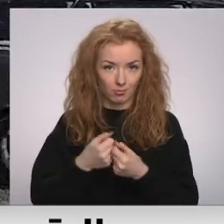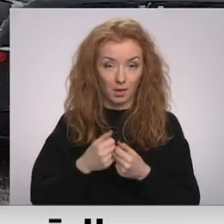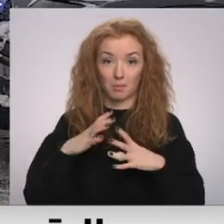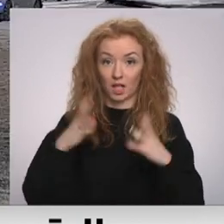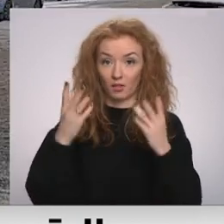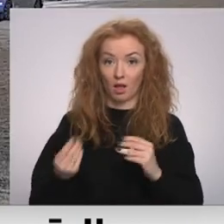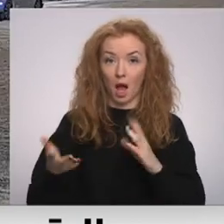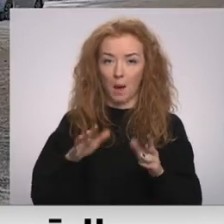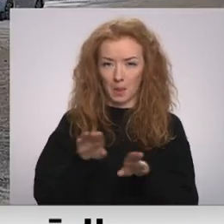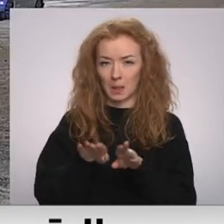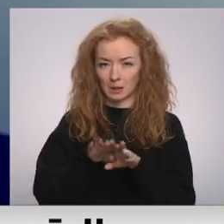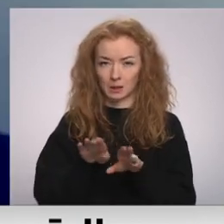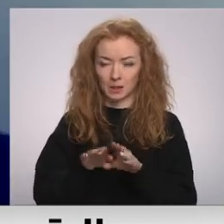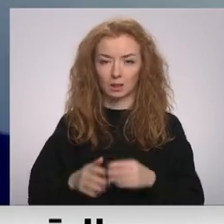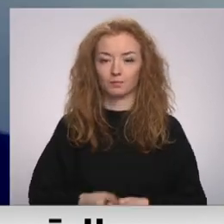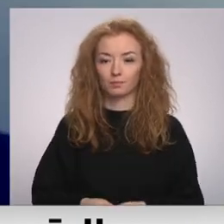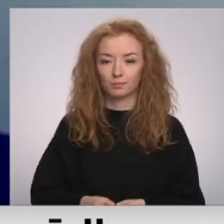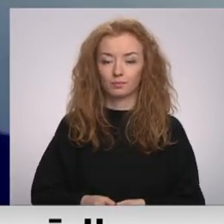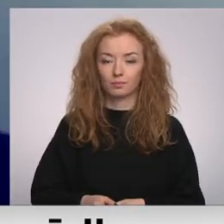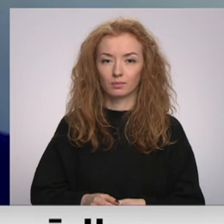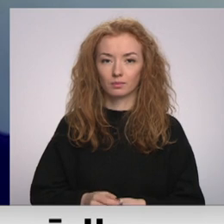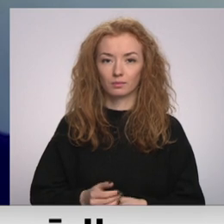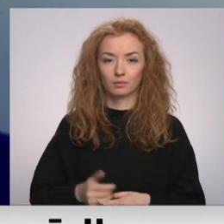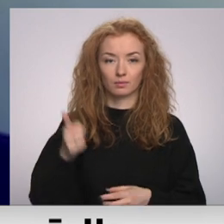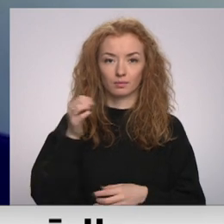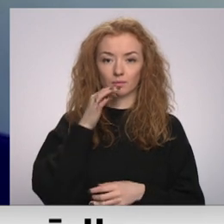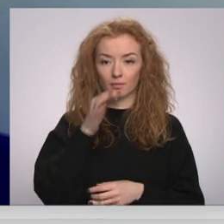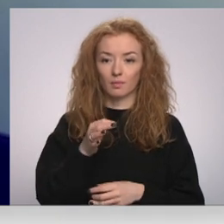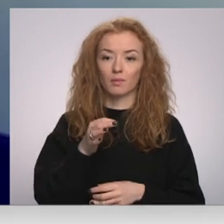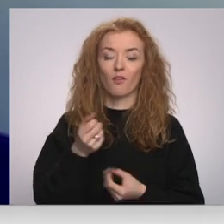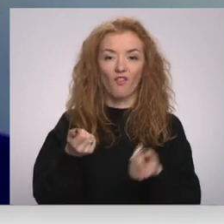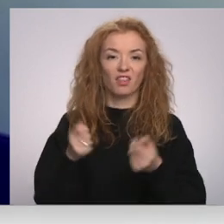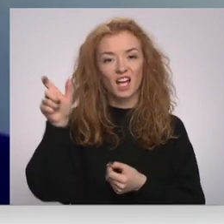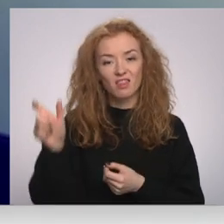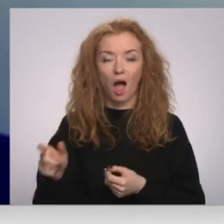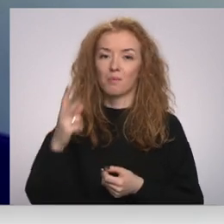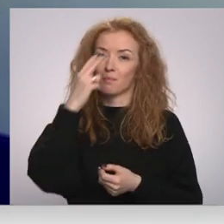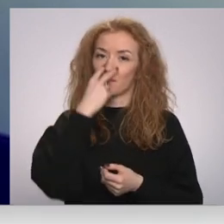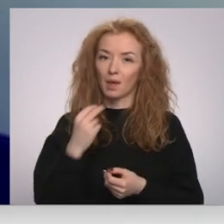brīvdienās aptuveni tikpat daudz. Droši vien vadītāji vēl nebija pieraduši pie šīs